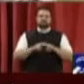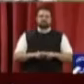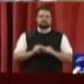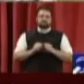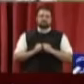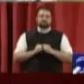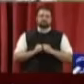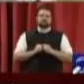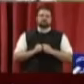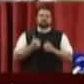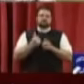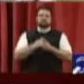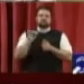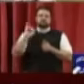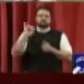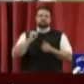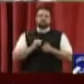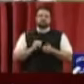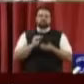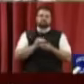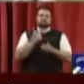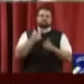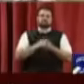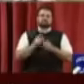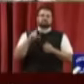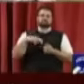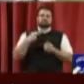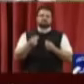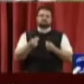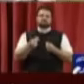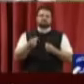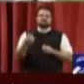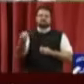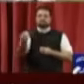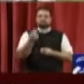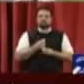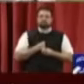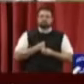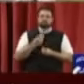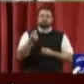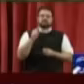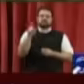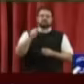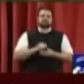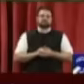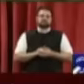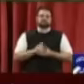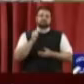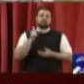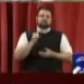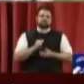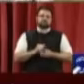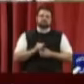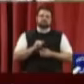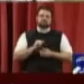să îți menții un prieten, ci că nu-i bine să împrumuți bani de la el. A, asta da, categoric. nici nu ți